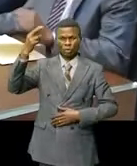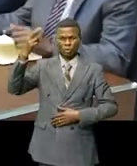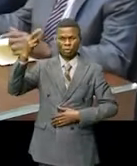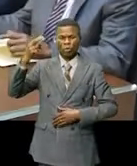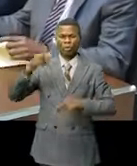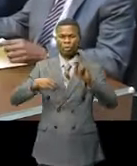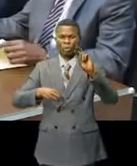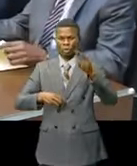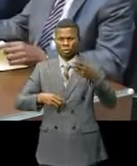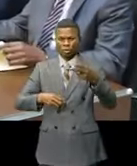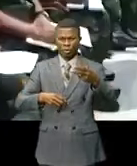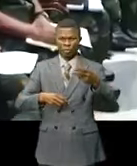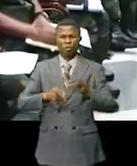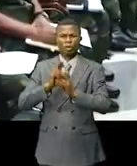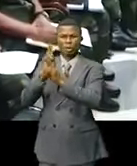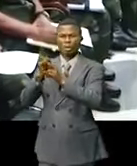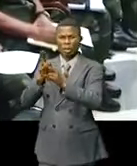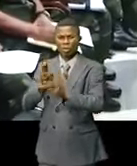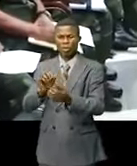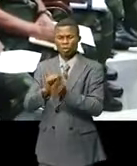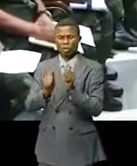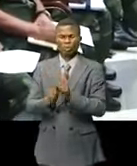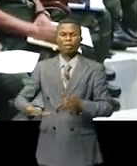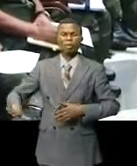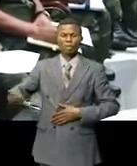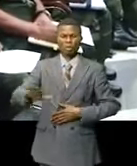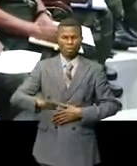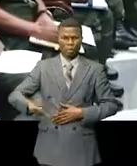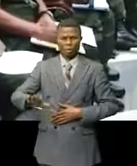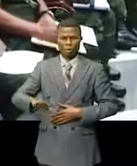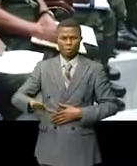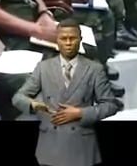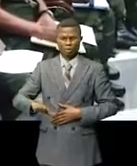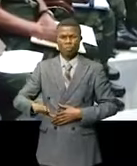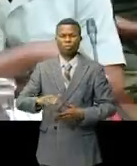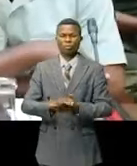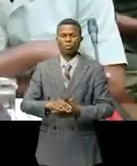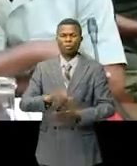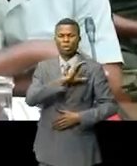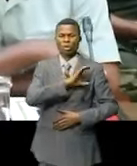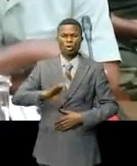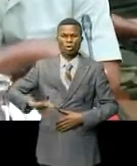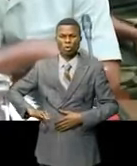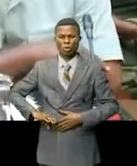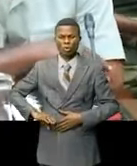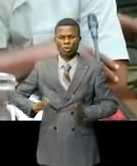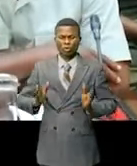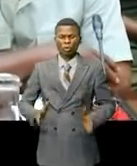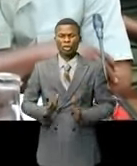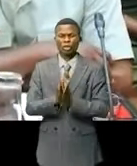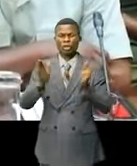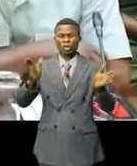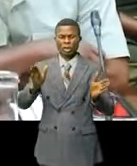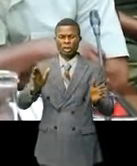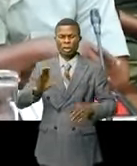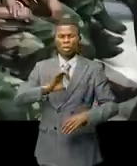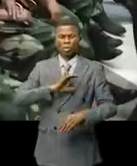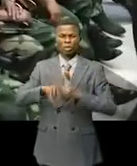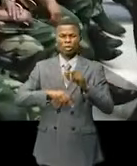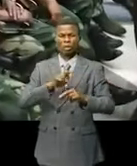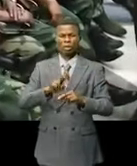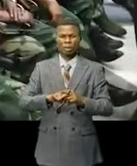Secondo, l'état de la nation, présenté par le commissaire général de la police nationale,